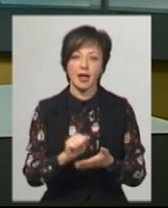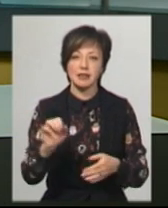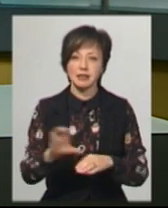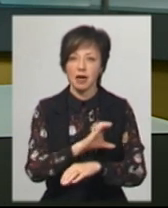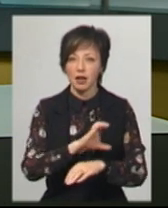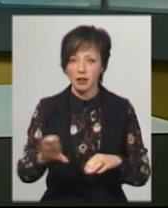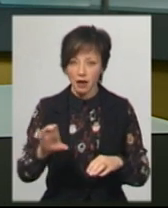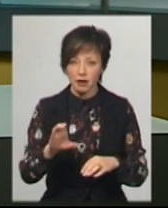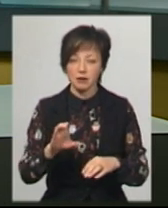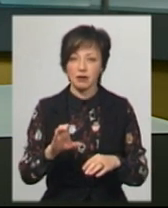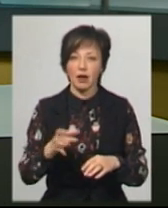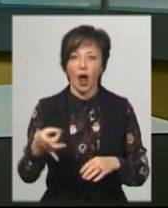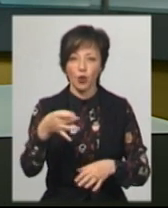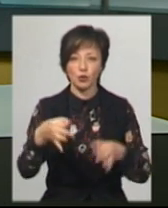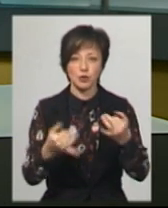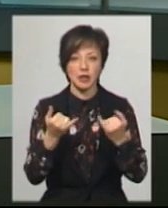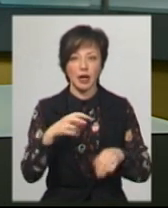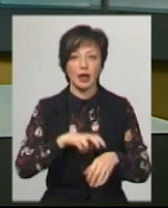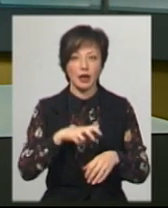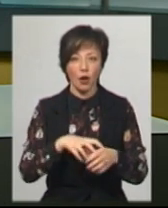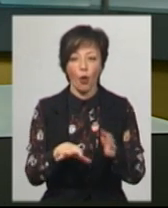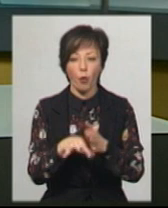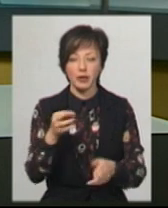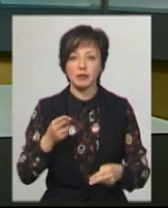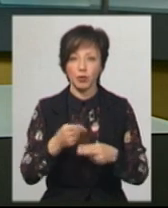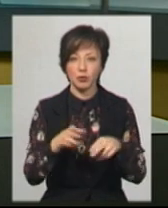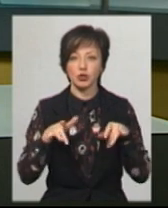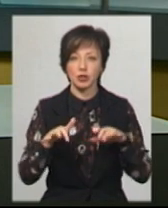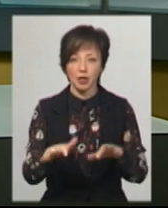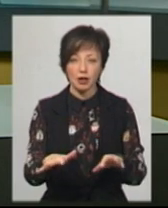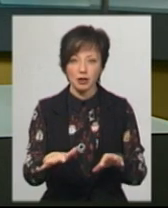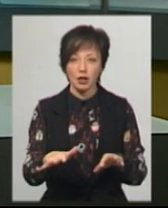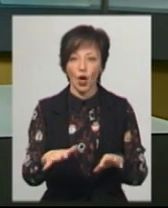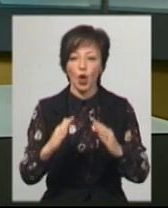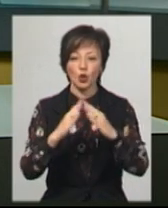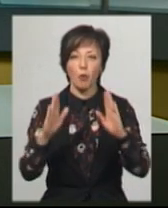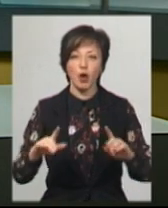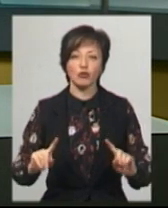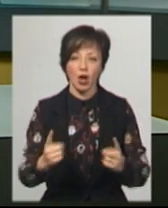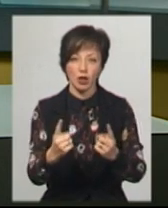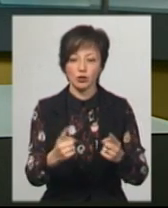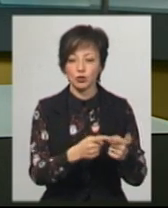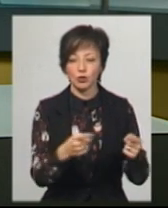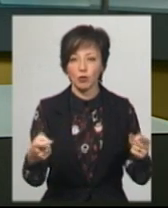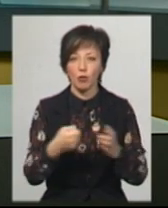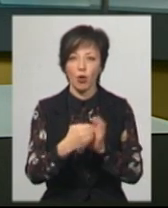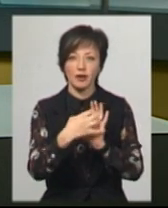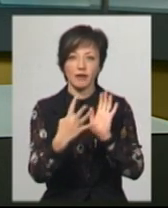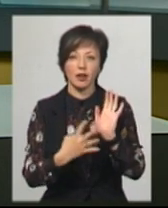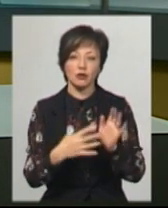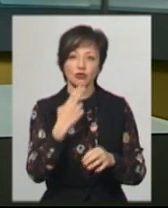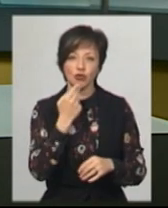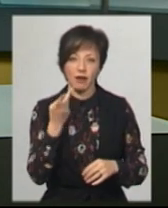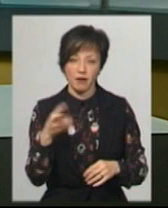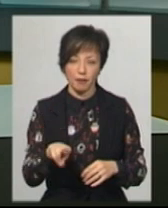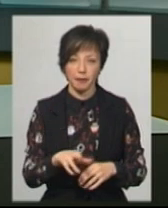Сови, наразі лікарці перинатального центру обрано запобіжний захід у вигляді домашнього арешту строком по 19 червня